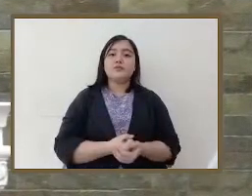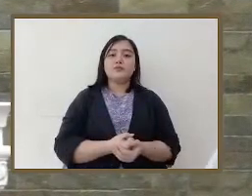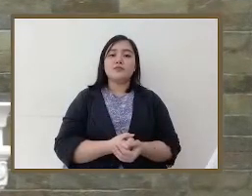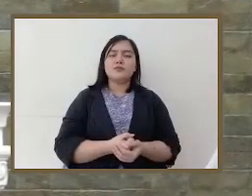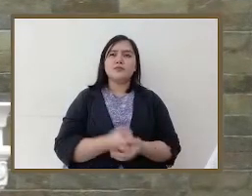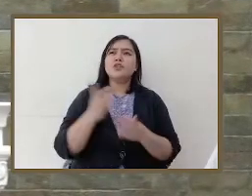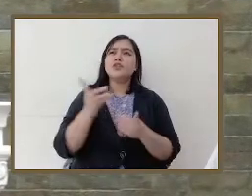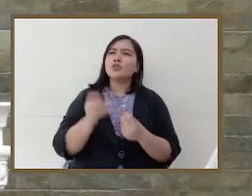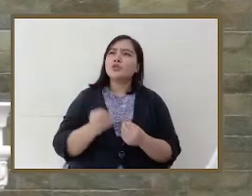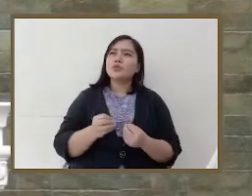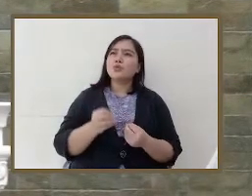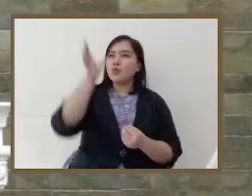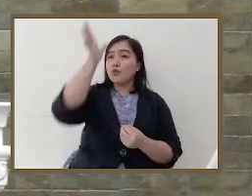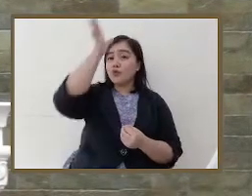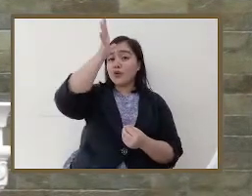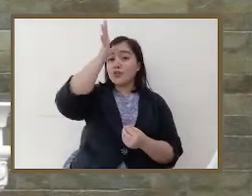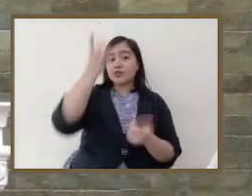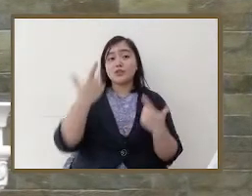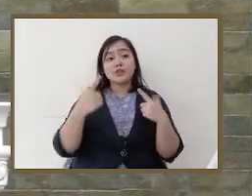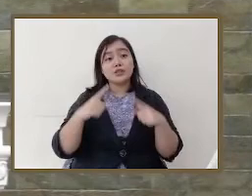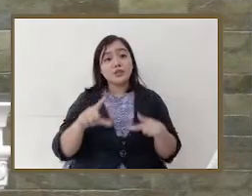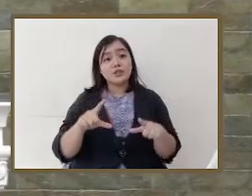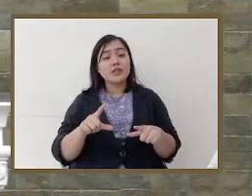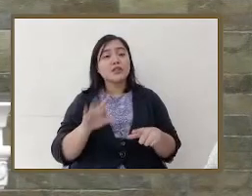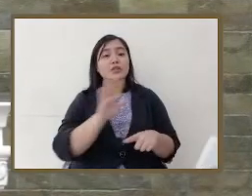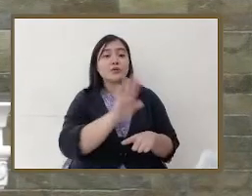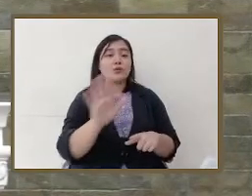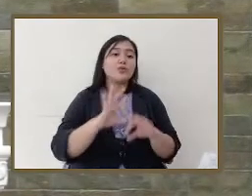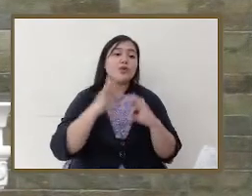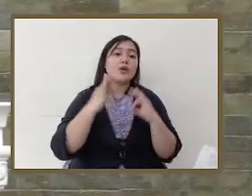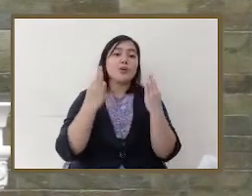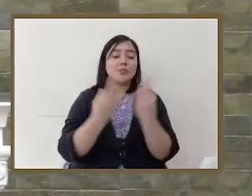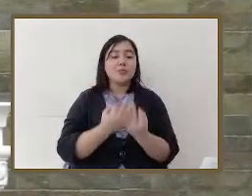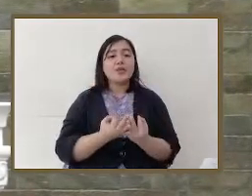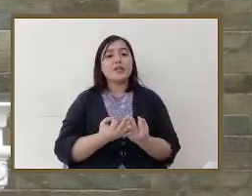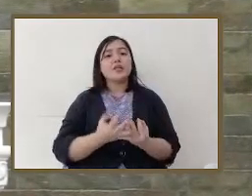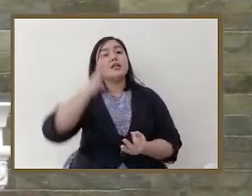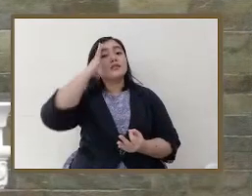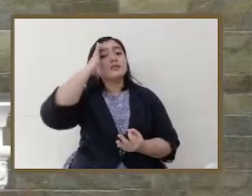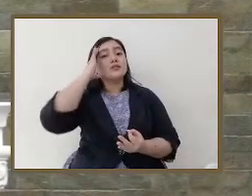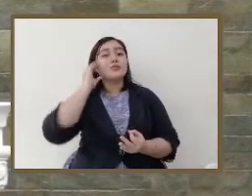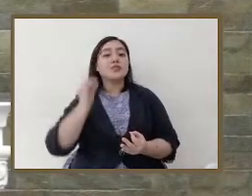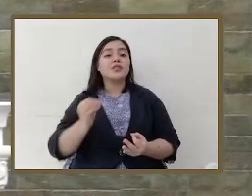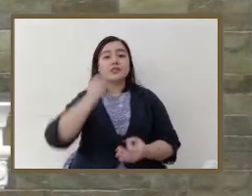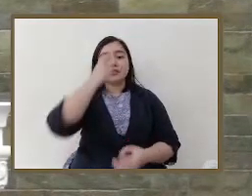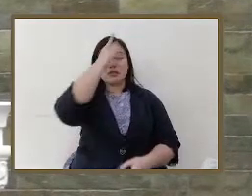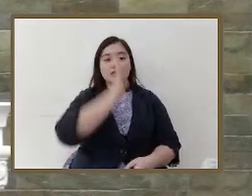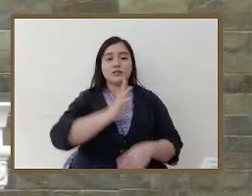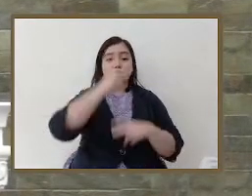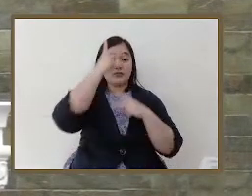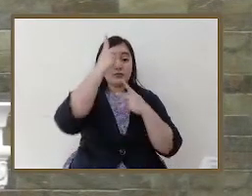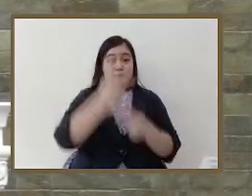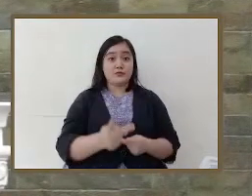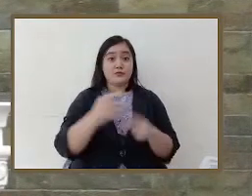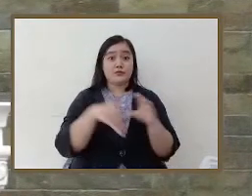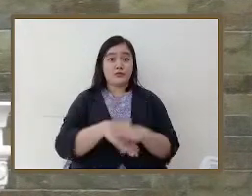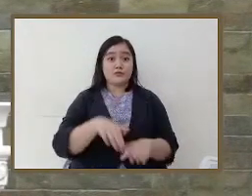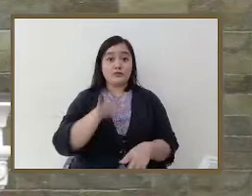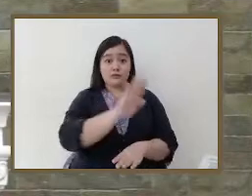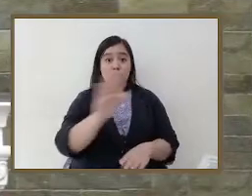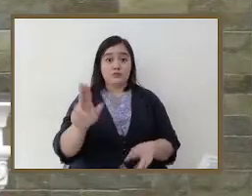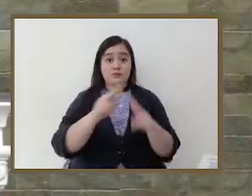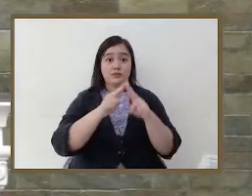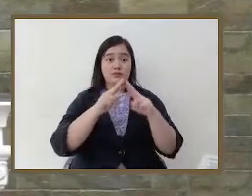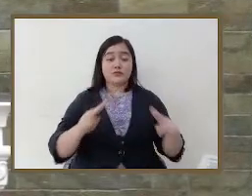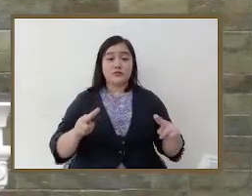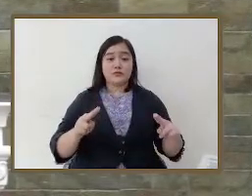ba sa iyong anak ang presensya ng Diyos sa inyong tahanan? Huh?